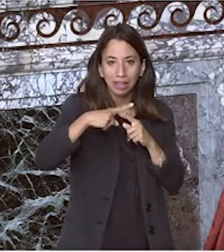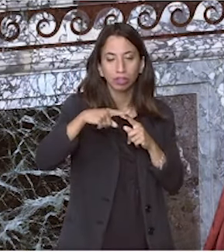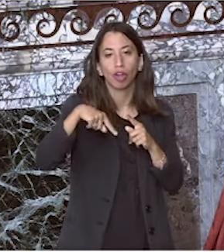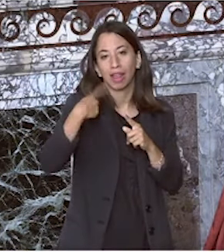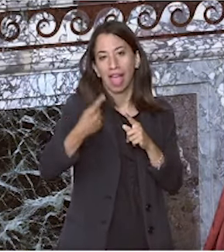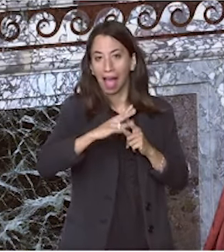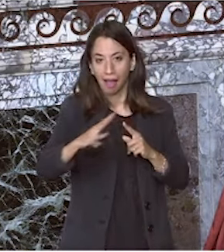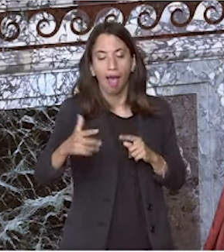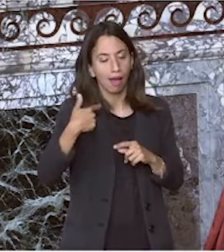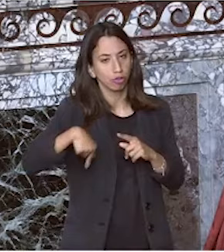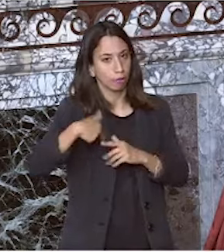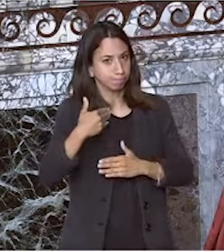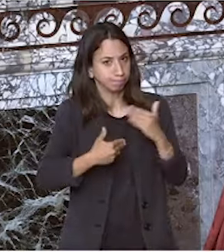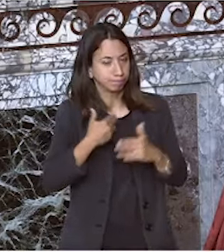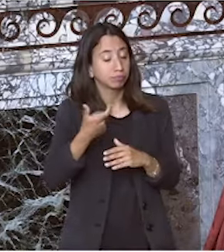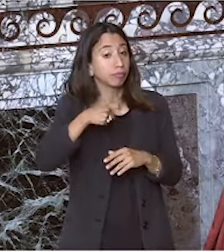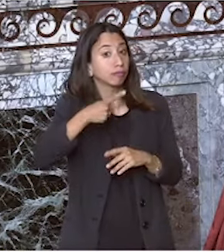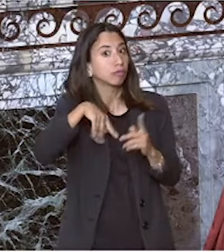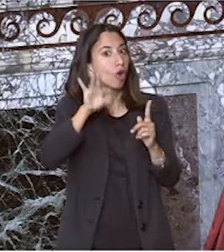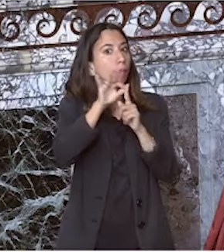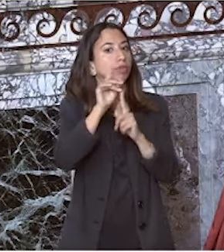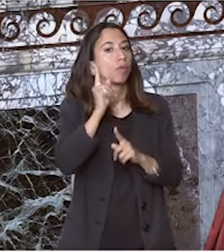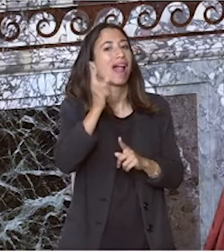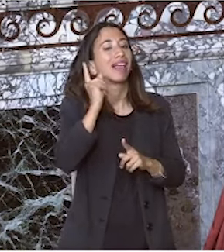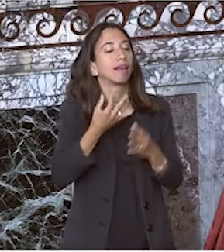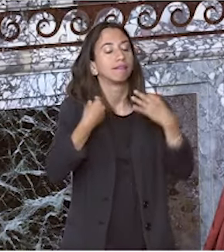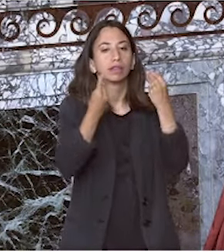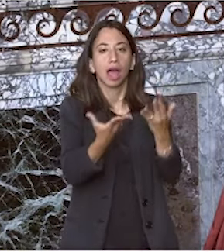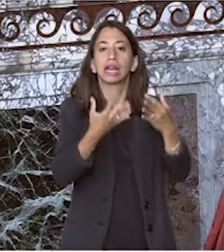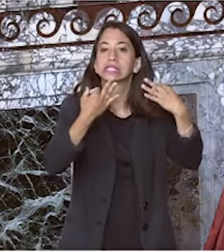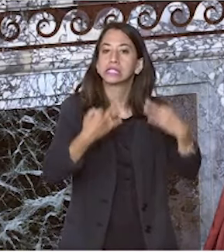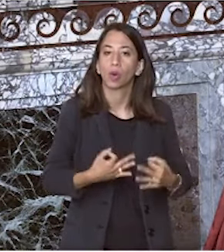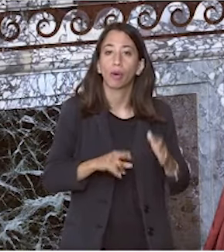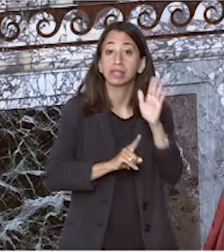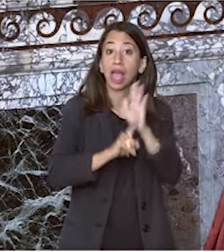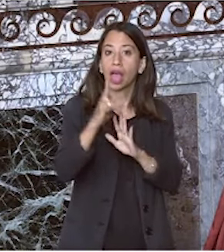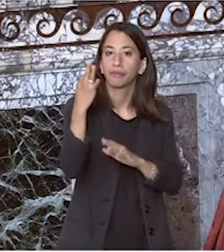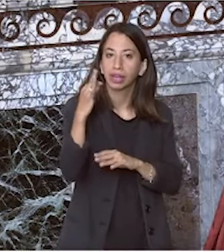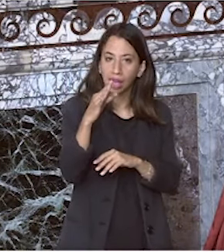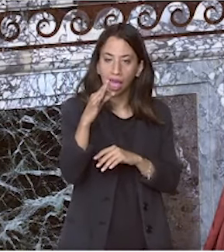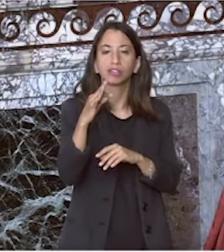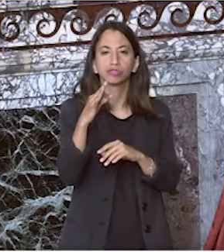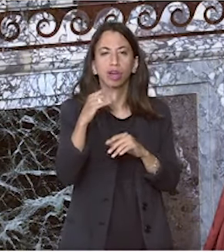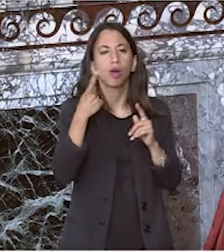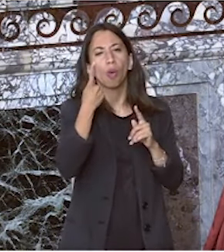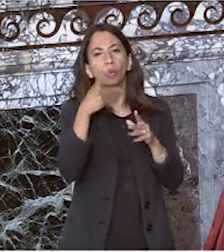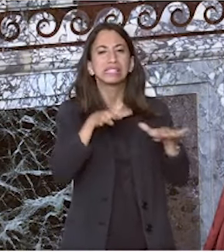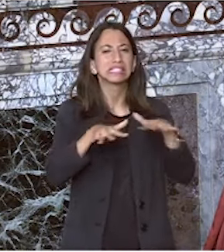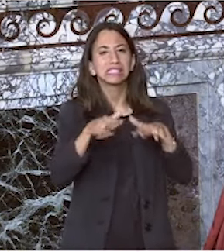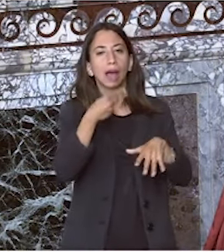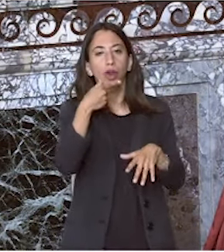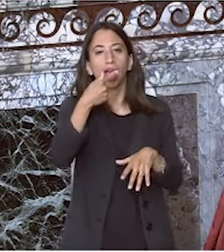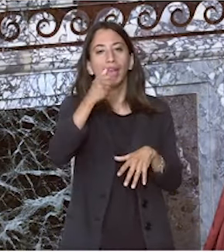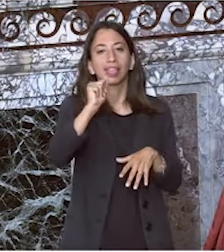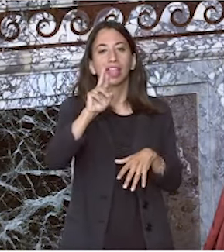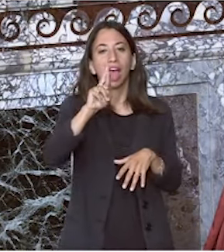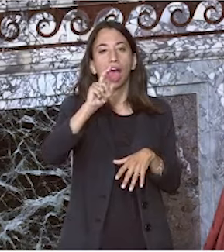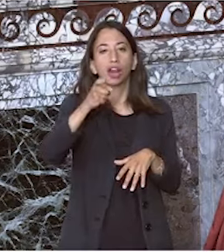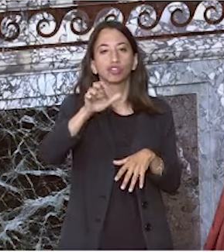collaterale. L'obiettivo è garantire sicurezza ed efficienza attraverso l'uso del sistema Target, è un sistema dei